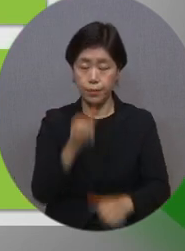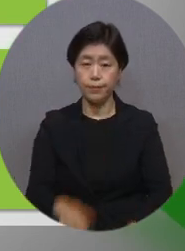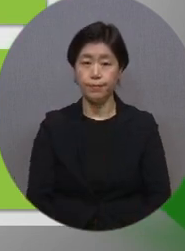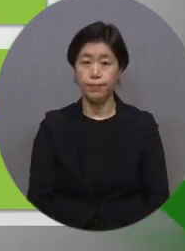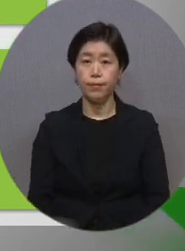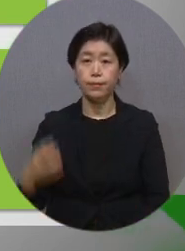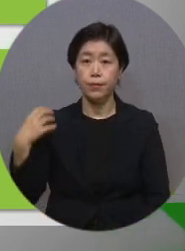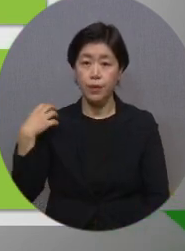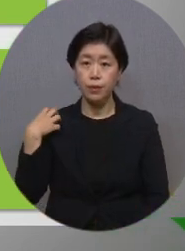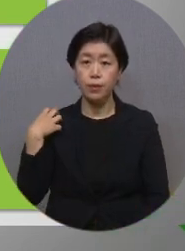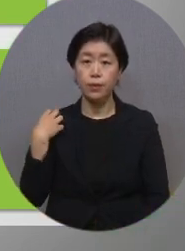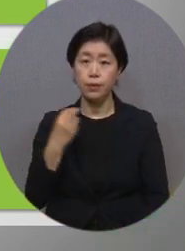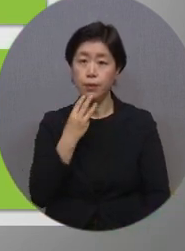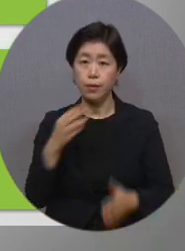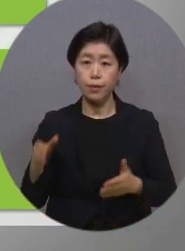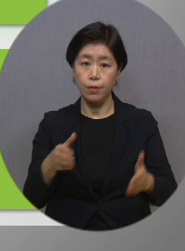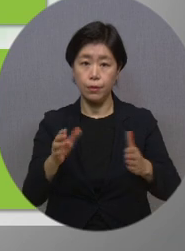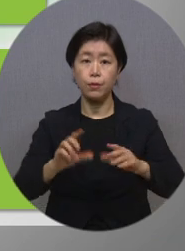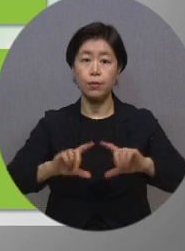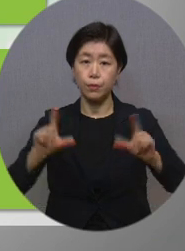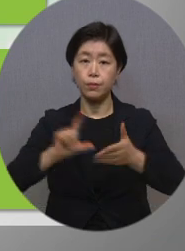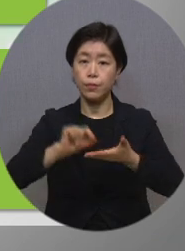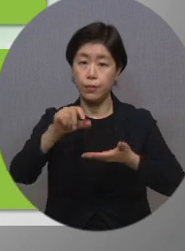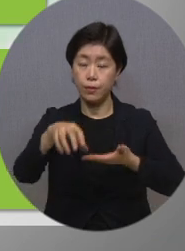지사는 경기 동부지사입니다.